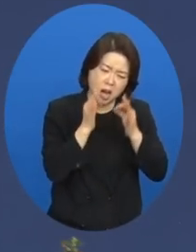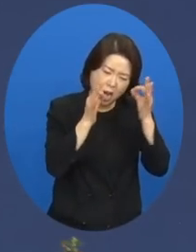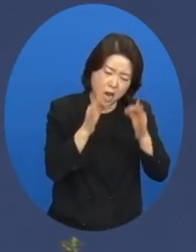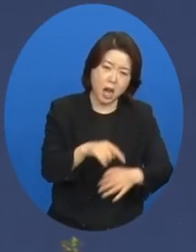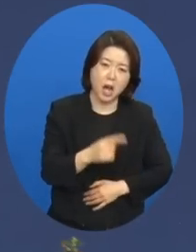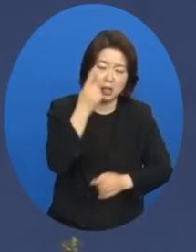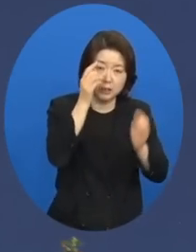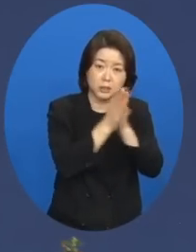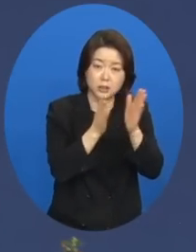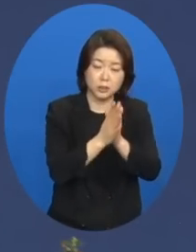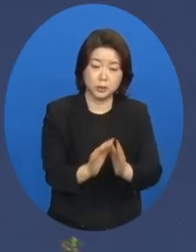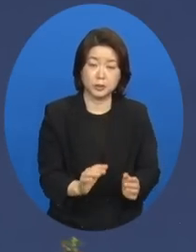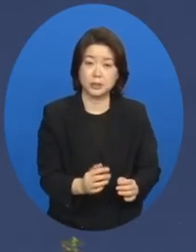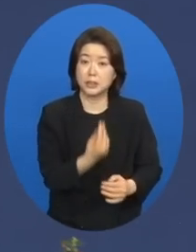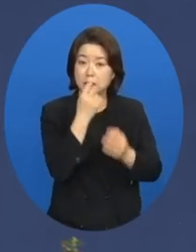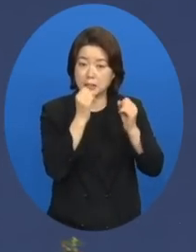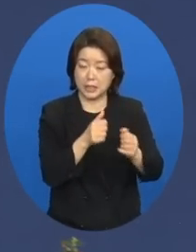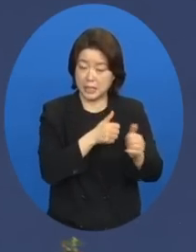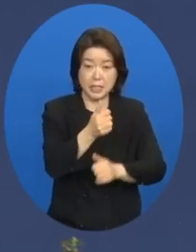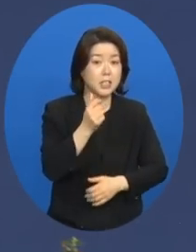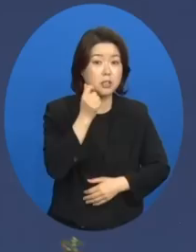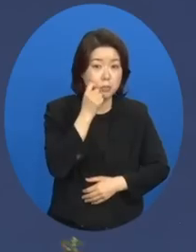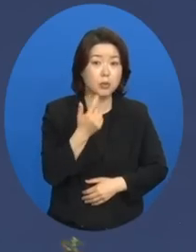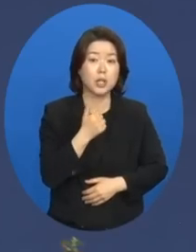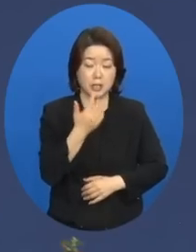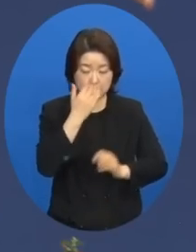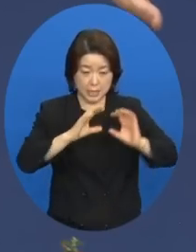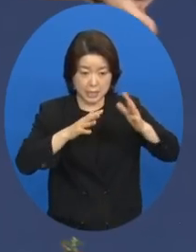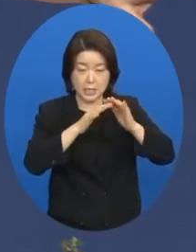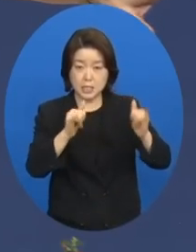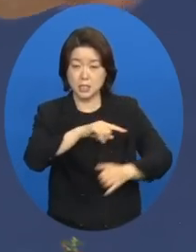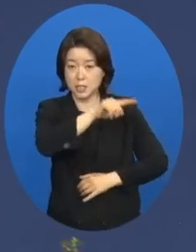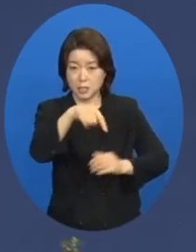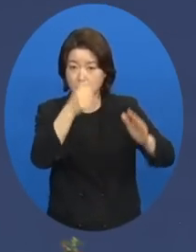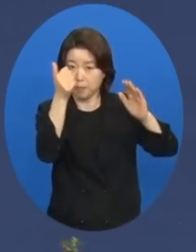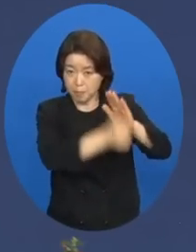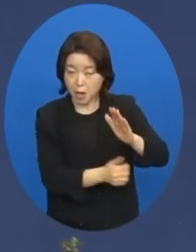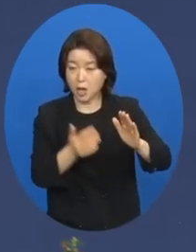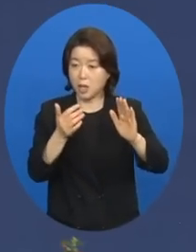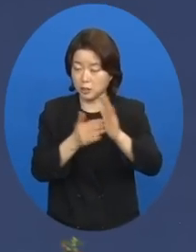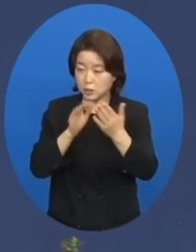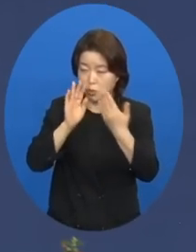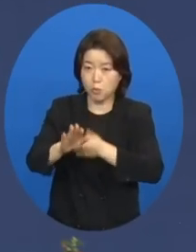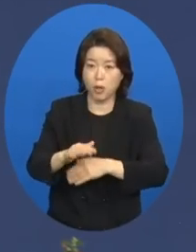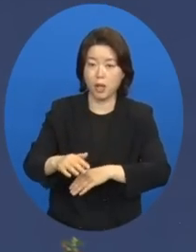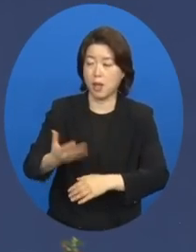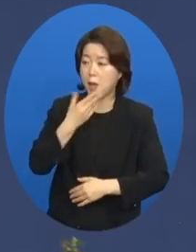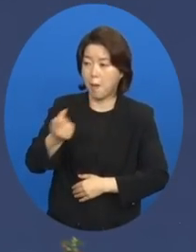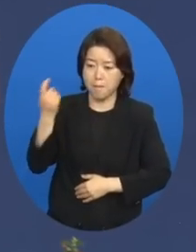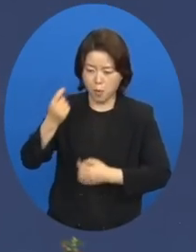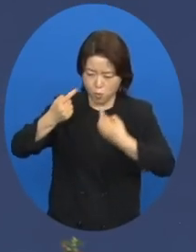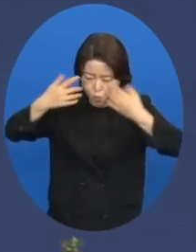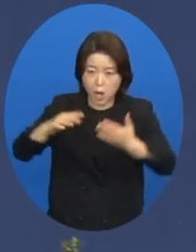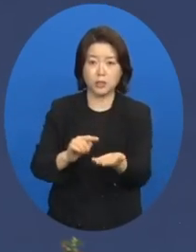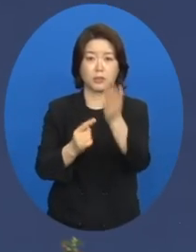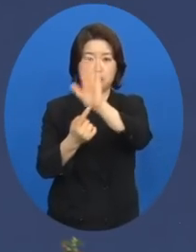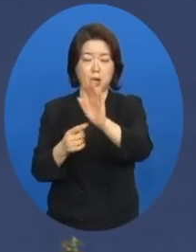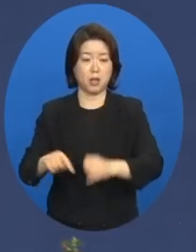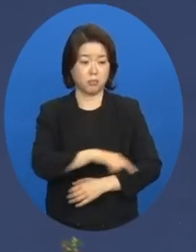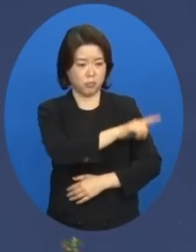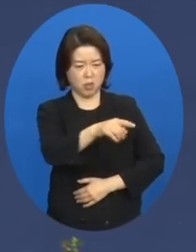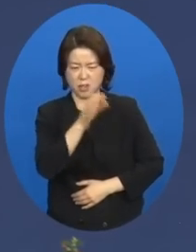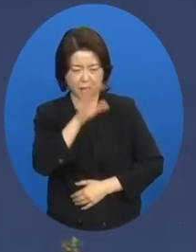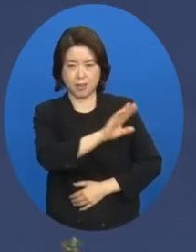스스로는 살아날 수 이길 수 없었던 이스라엘의 실패 끝에 복음이 선명하게 드러났습니다. 너희로는 안